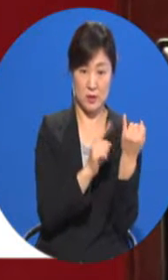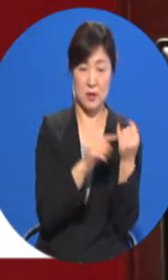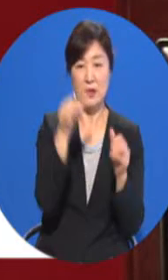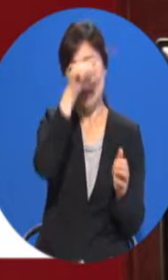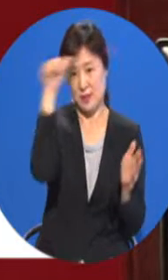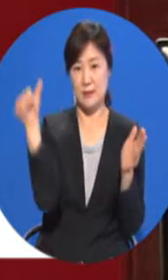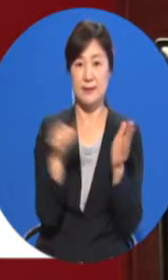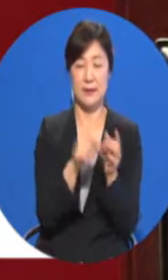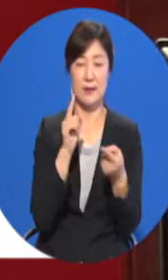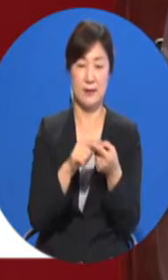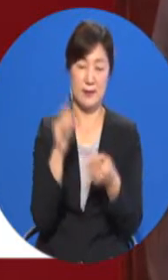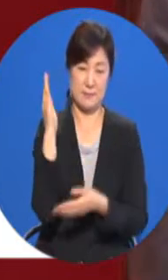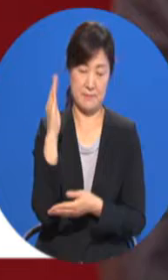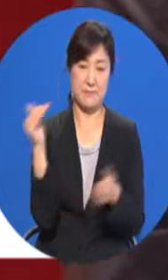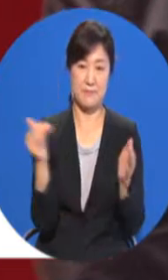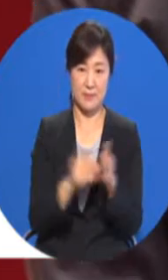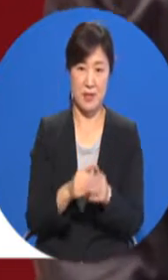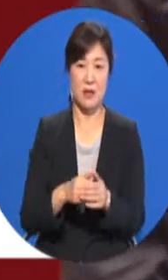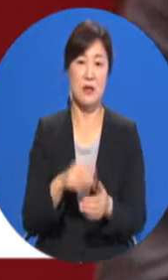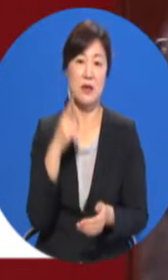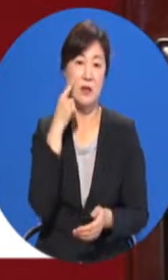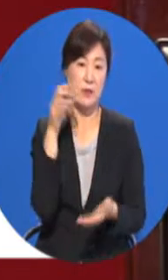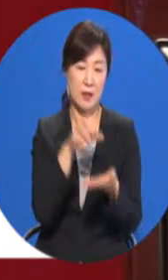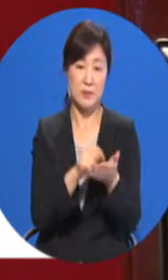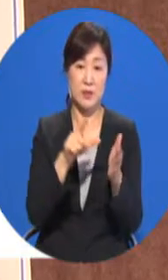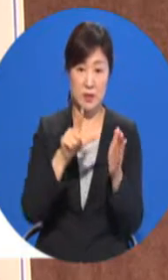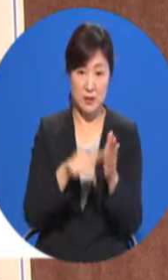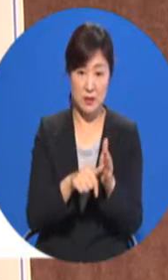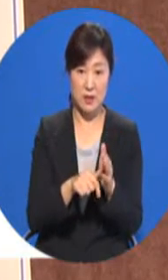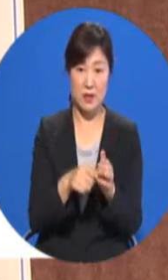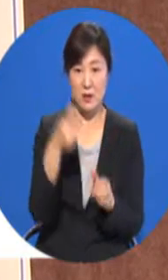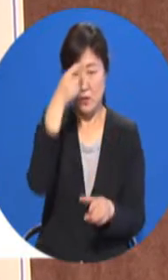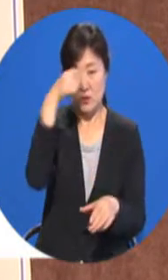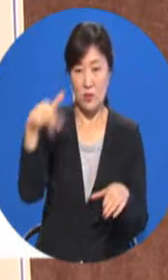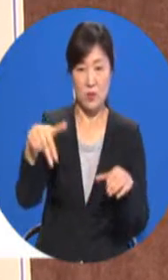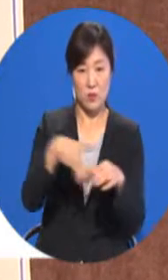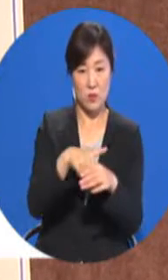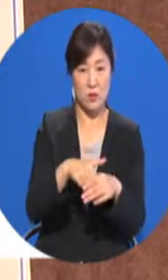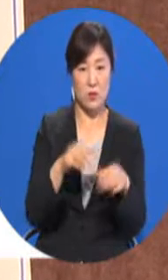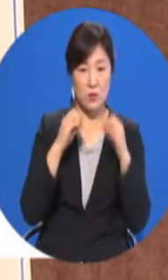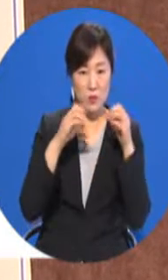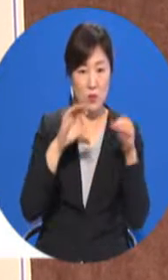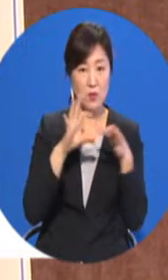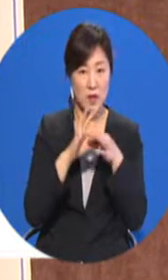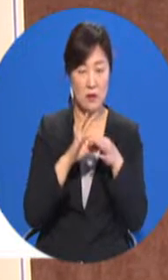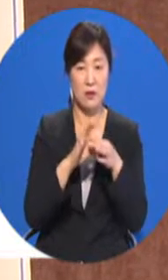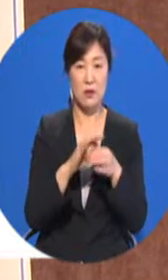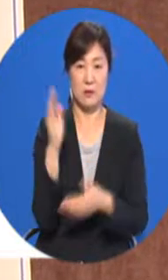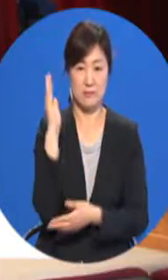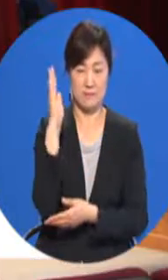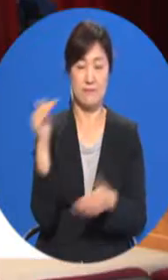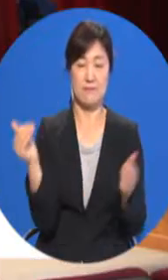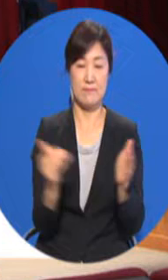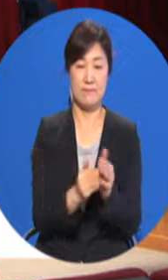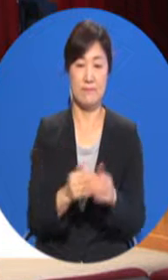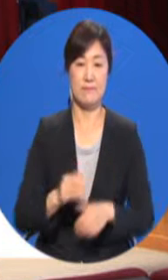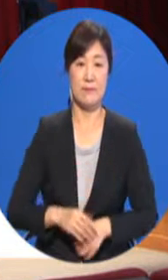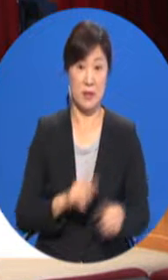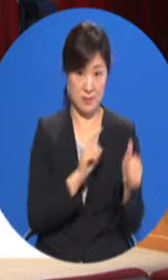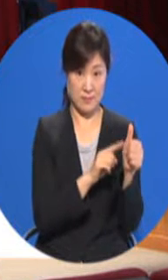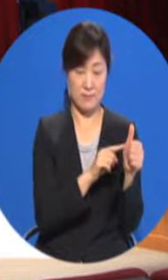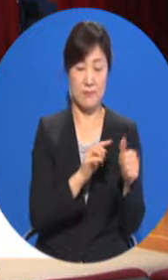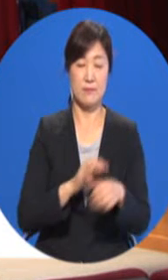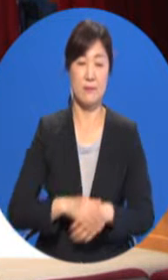교수는 일제강점기 당시 윤 열사와 호남 기독교 선교와의 관계를 조명해 주목을 받았습니다. 윤형숙